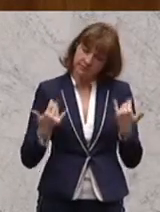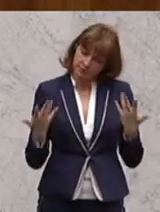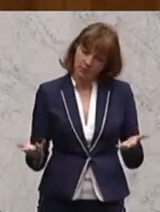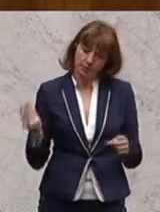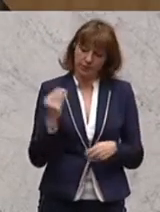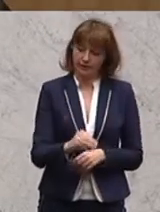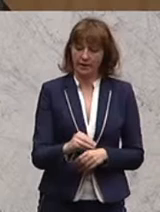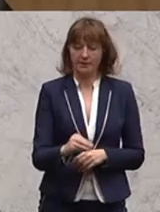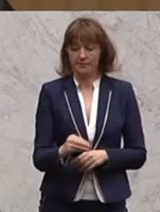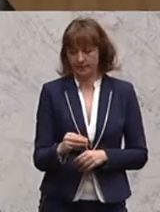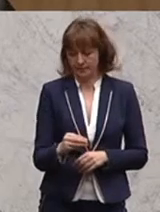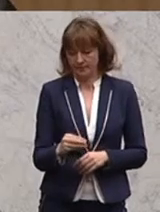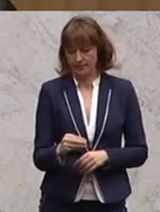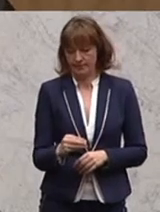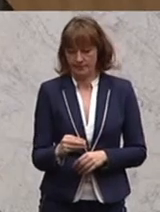drinnen.